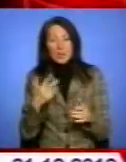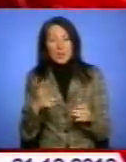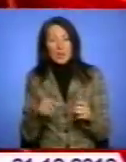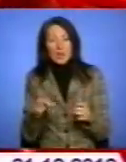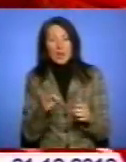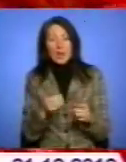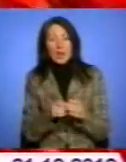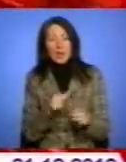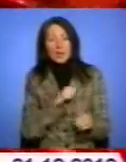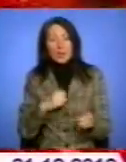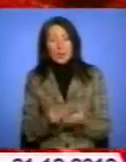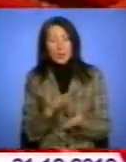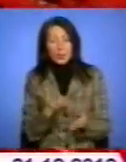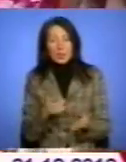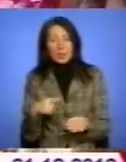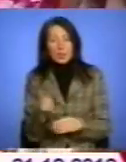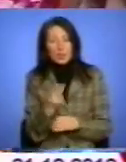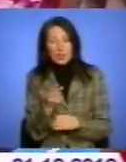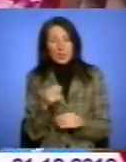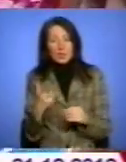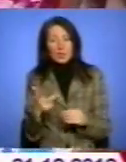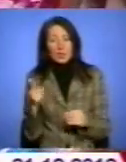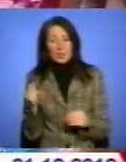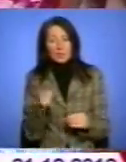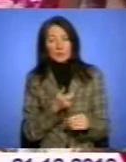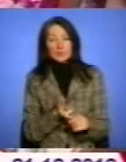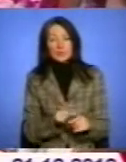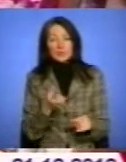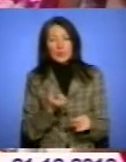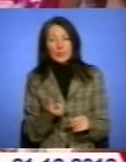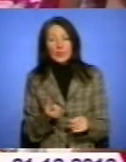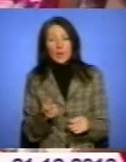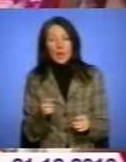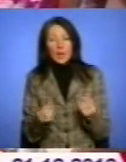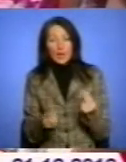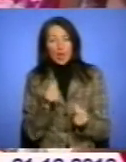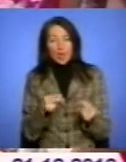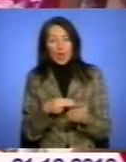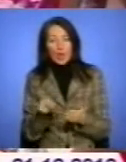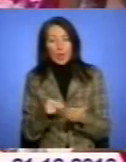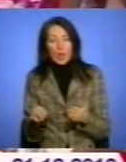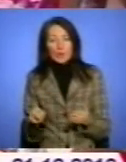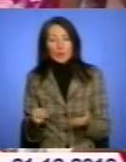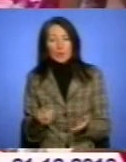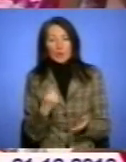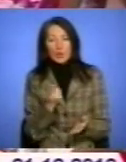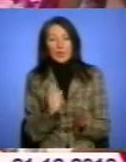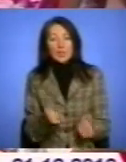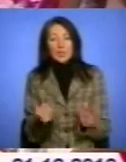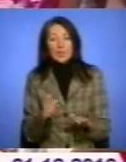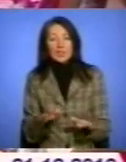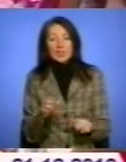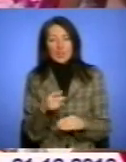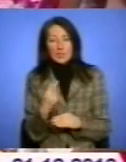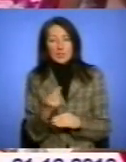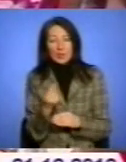року змією – 13 гривень. А які найбільше користуються попитом? Поки розібрали, вона тільки лишила це символом року